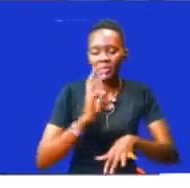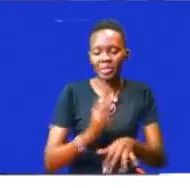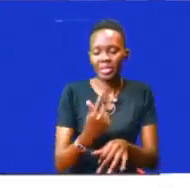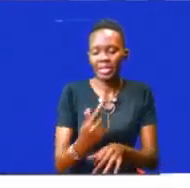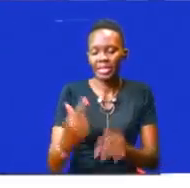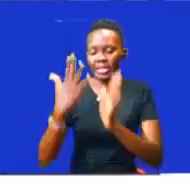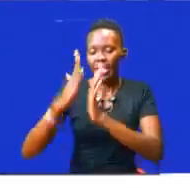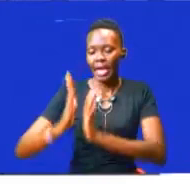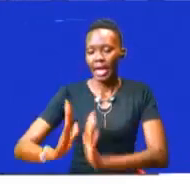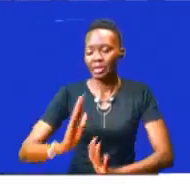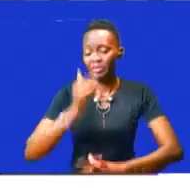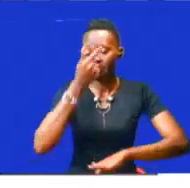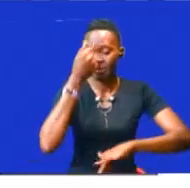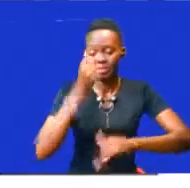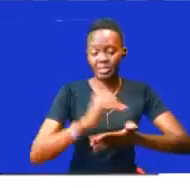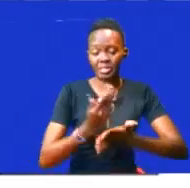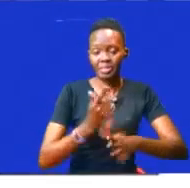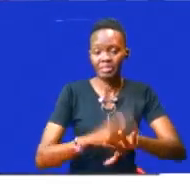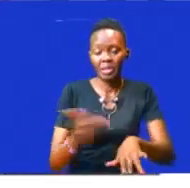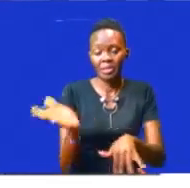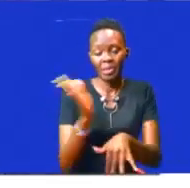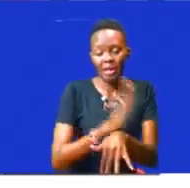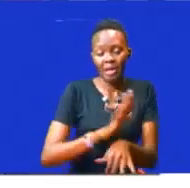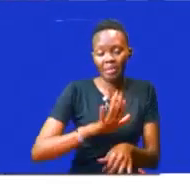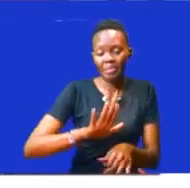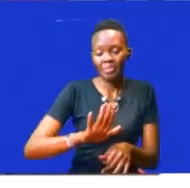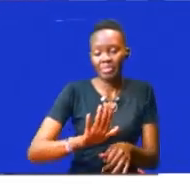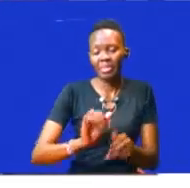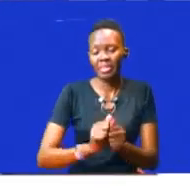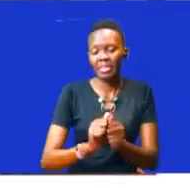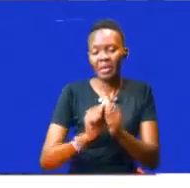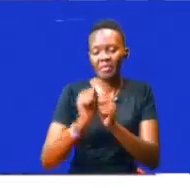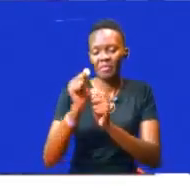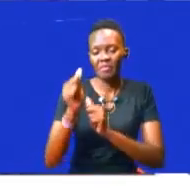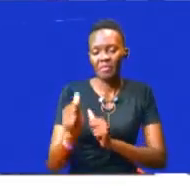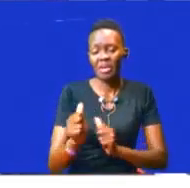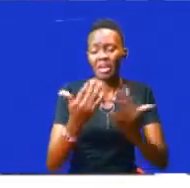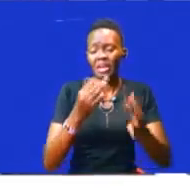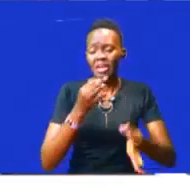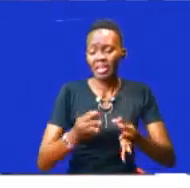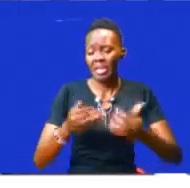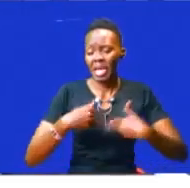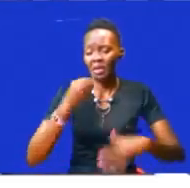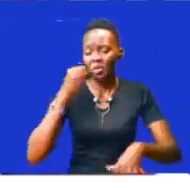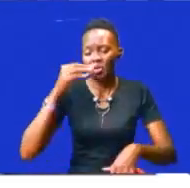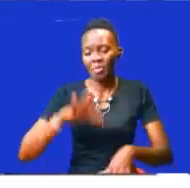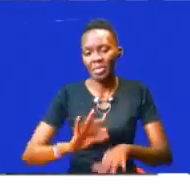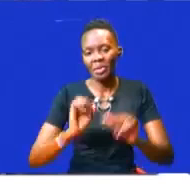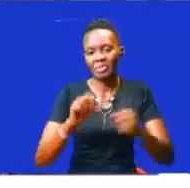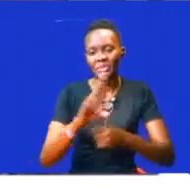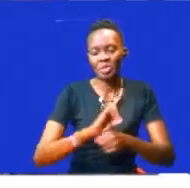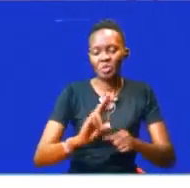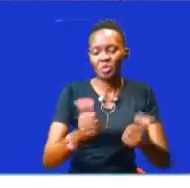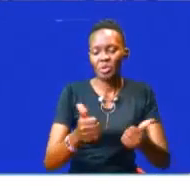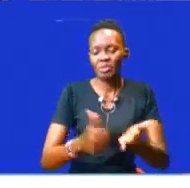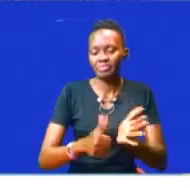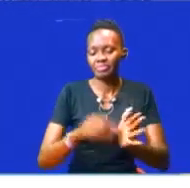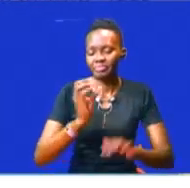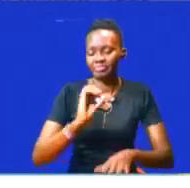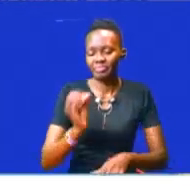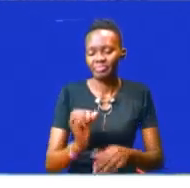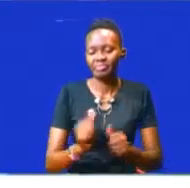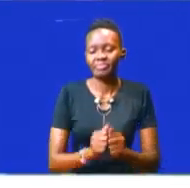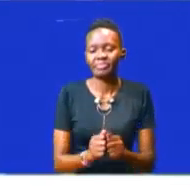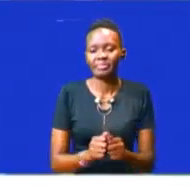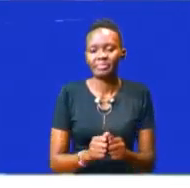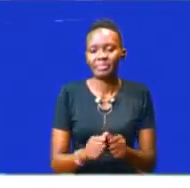ka ot. Nikech sabu biro ku, mondo mi wabigawom pigni ku, nyalago wato kwa koro yin kode dhodi, tituto mapiti timogo gi maramra. Dok maket